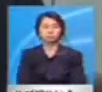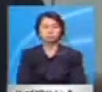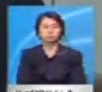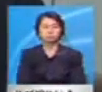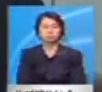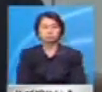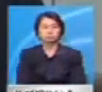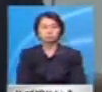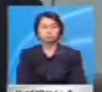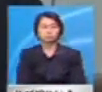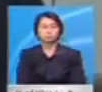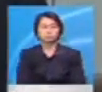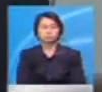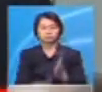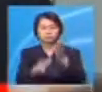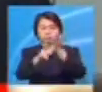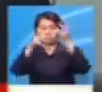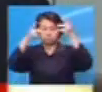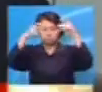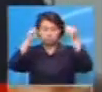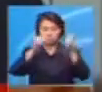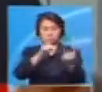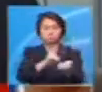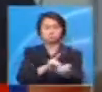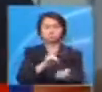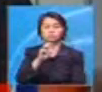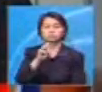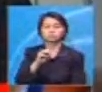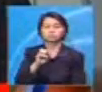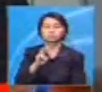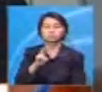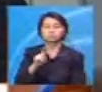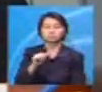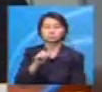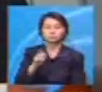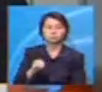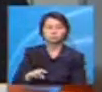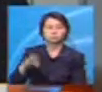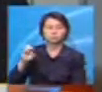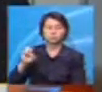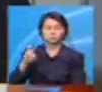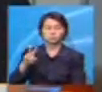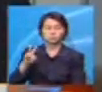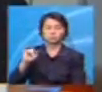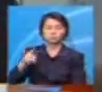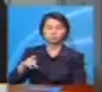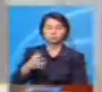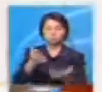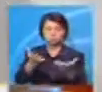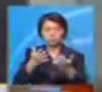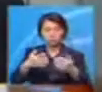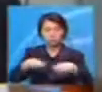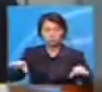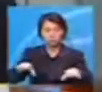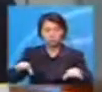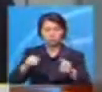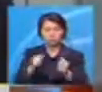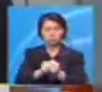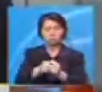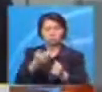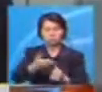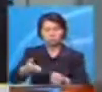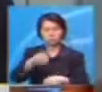ini naib presidennya dr Martin Rudolph berkata aviap turut bercadang untuk melancarkan produknya di